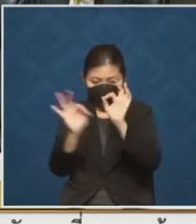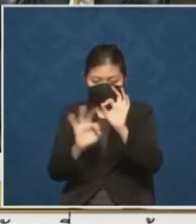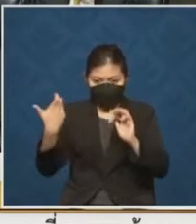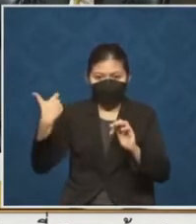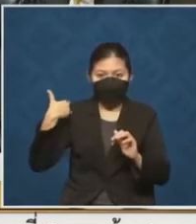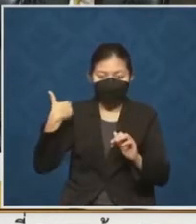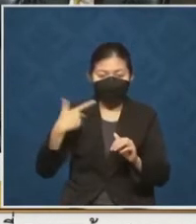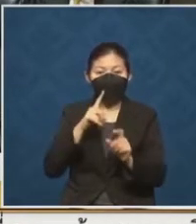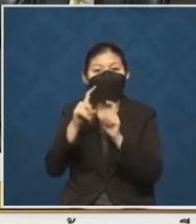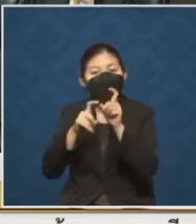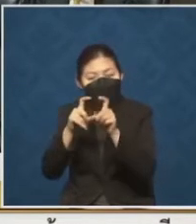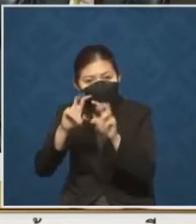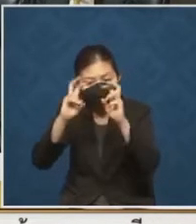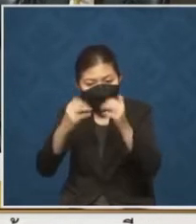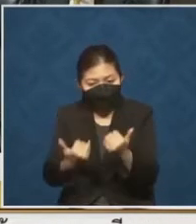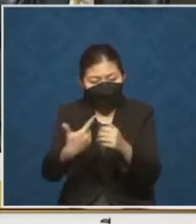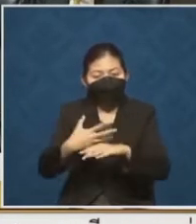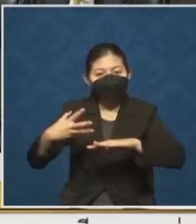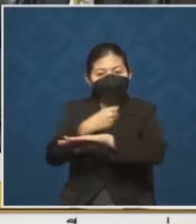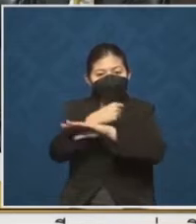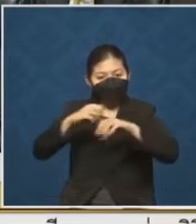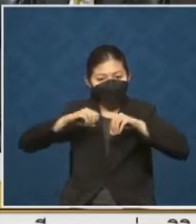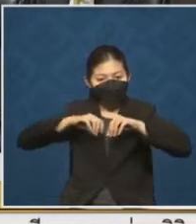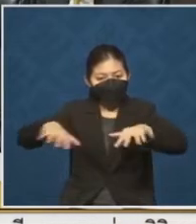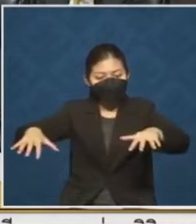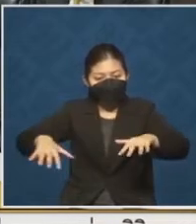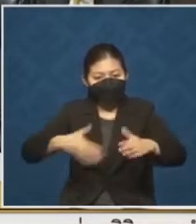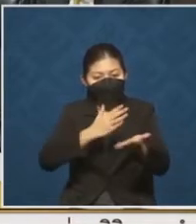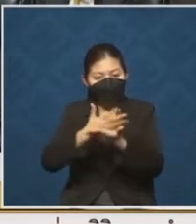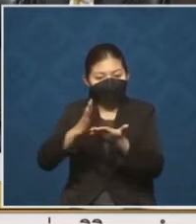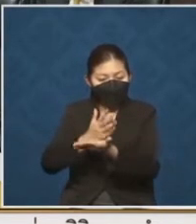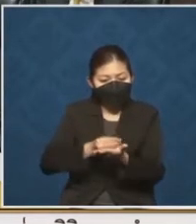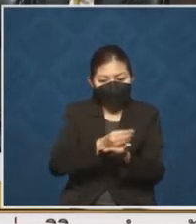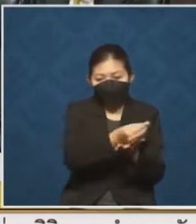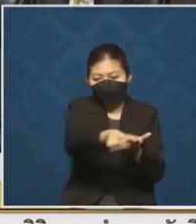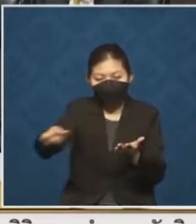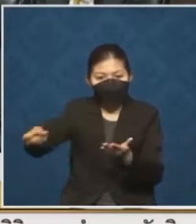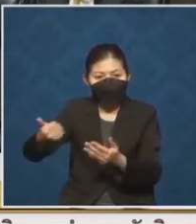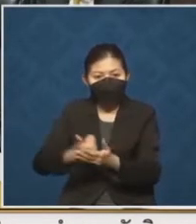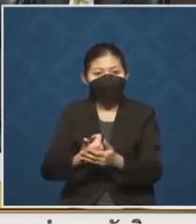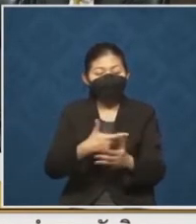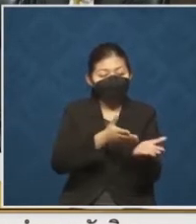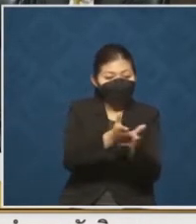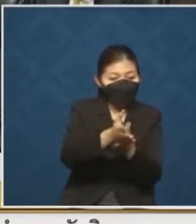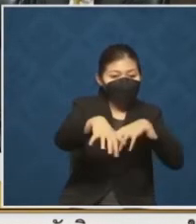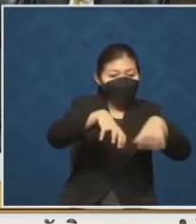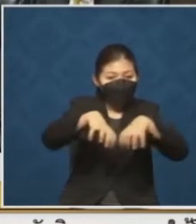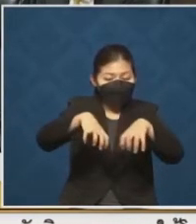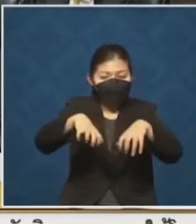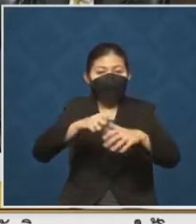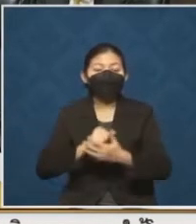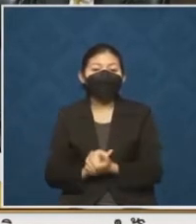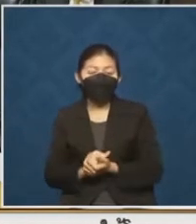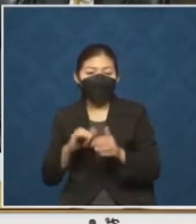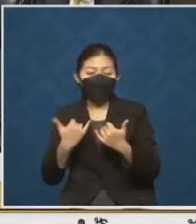การเมืองทำลายทำลายล้างระบบระบอบประชาธิปไตยอันมีพระมหากษัตริย์ทรงเป็นมุขระบบรัฐสภา